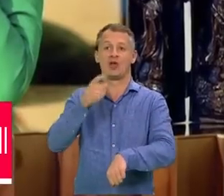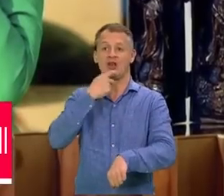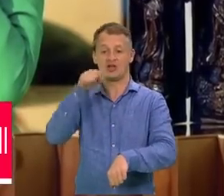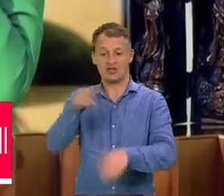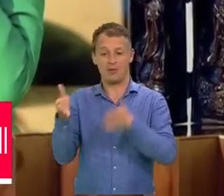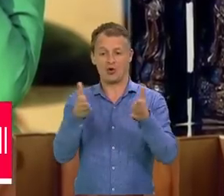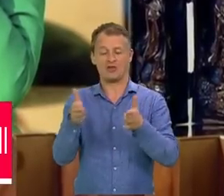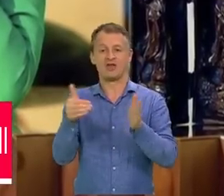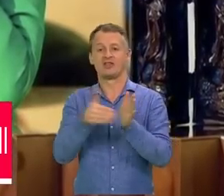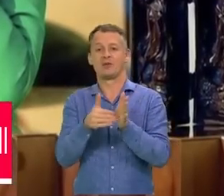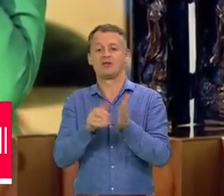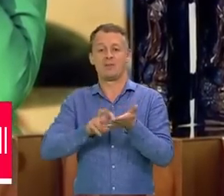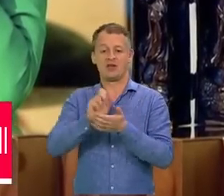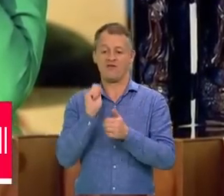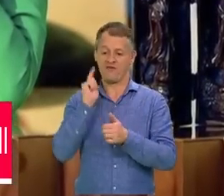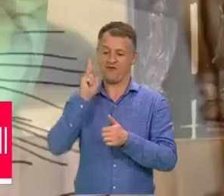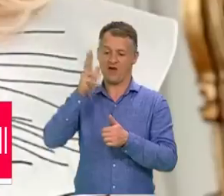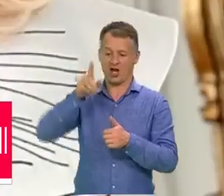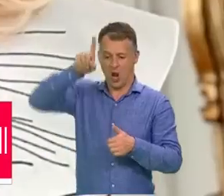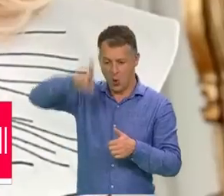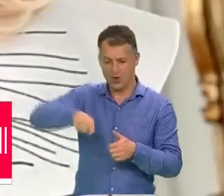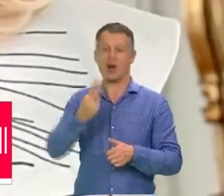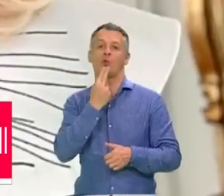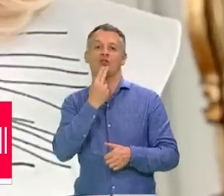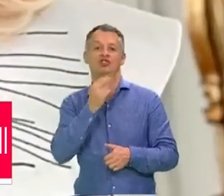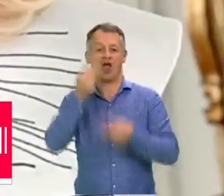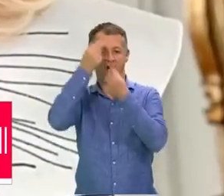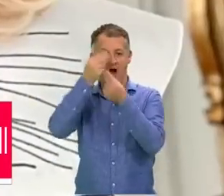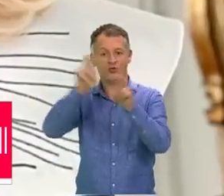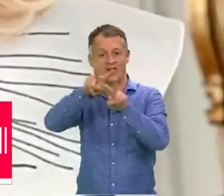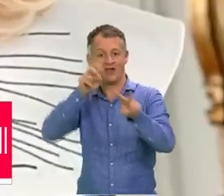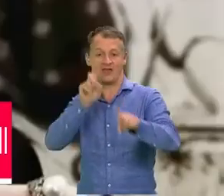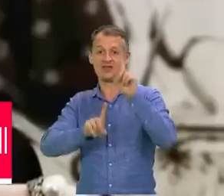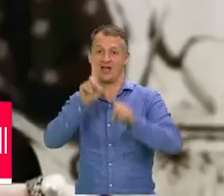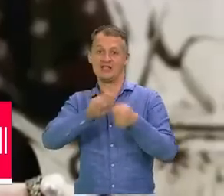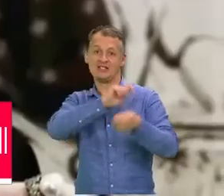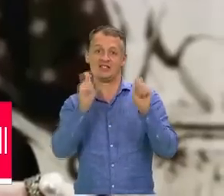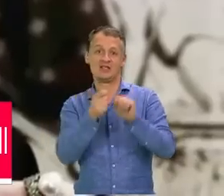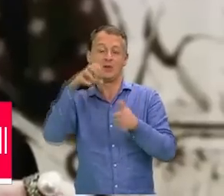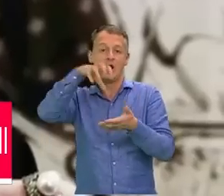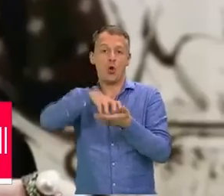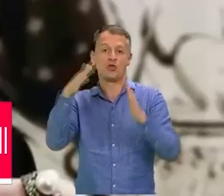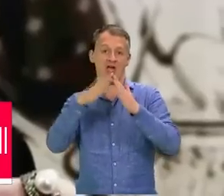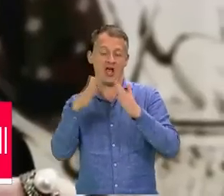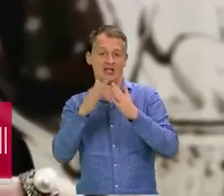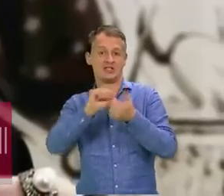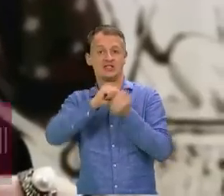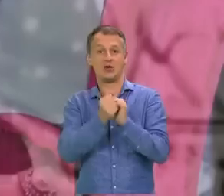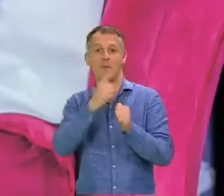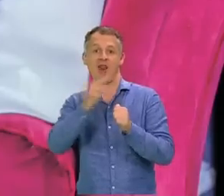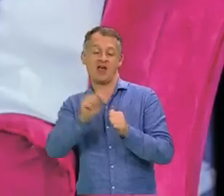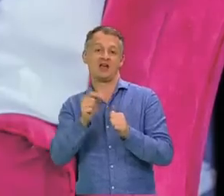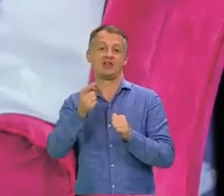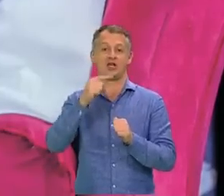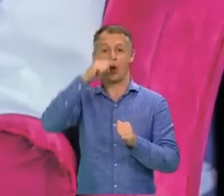În această perioadă, ea trebuie să se prezinte lunar la poliție și să anunțe în prealabil dacă își schimbă domiciliul sau dacă pleacă